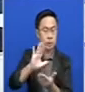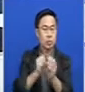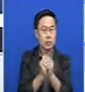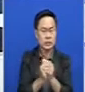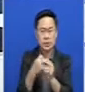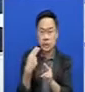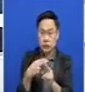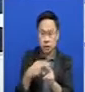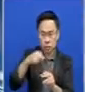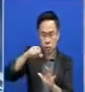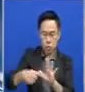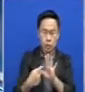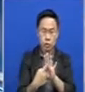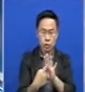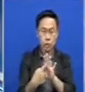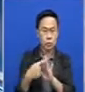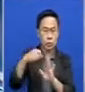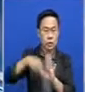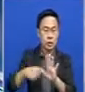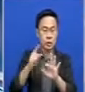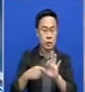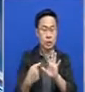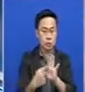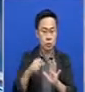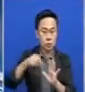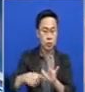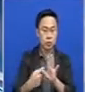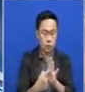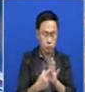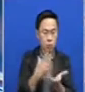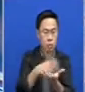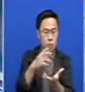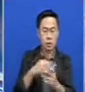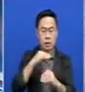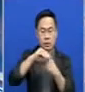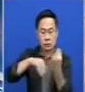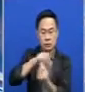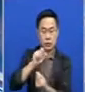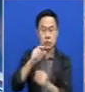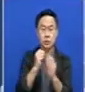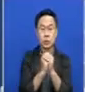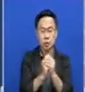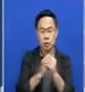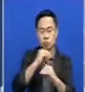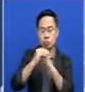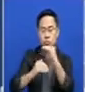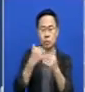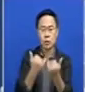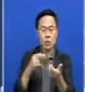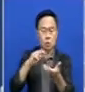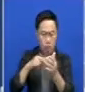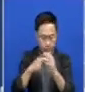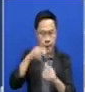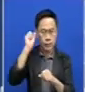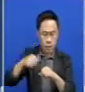ชื่อว่านายสูเซาสื่อออกมาบอกครับบอกว่าการเติบโตของเศรษฐกิจจีนช่วงนี้ก็ถือว่ายังส่อแววที่จะซุด